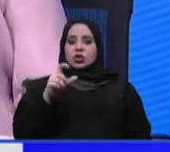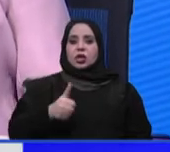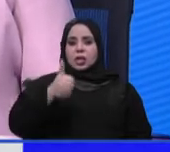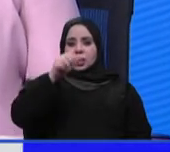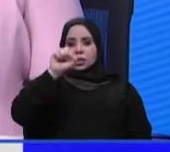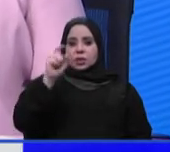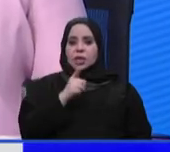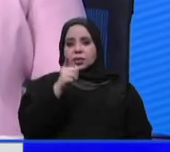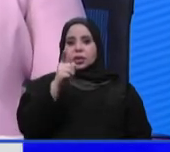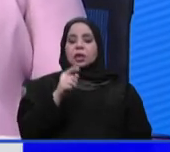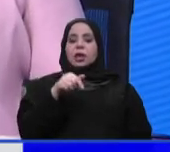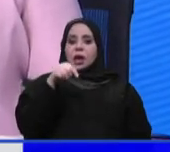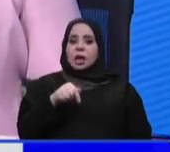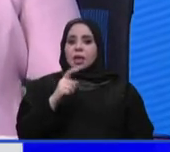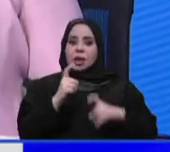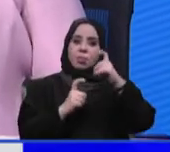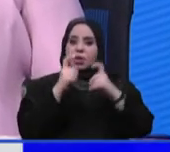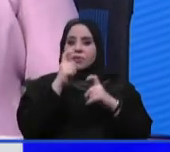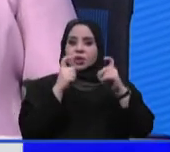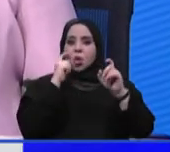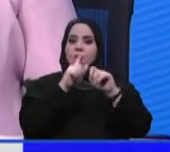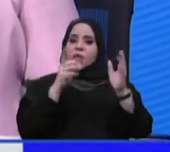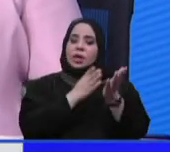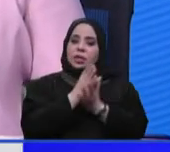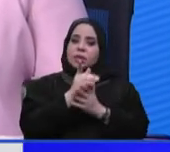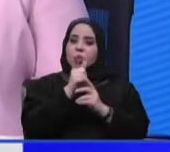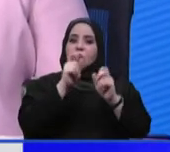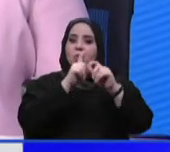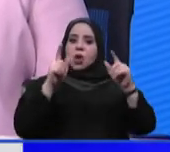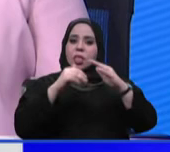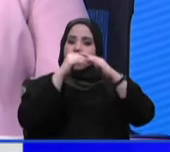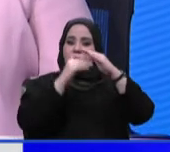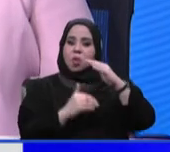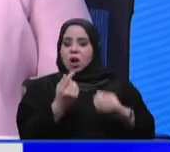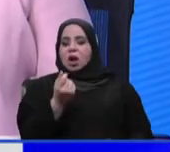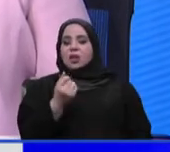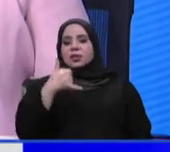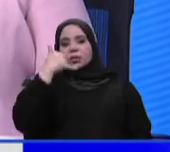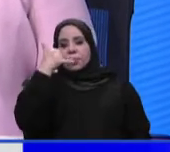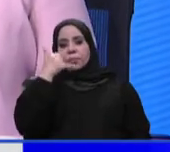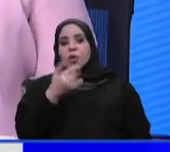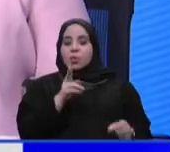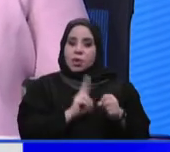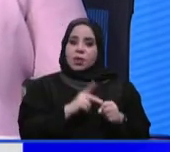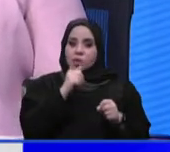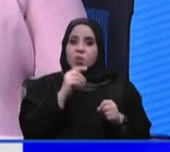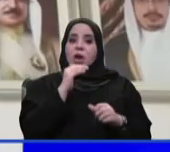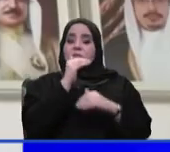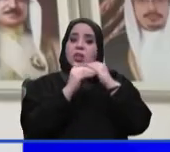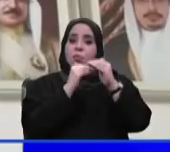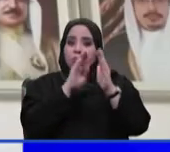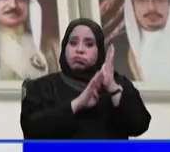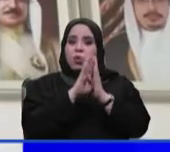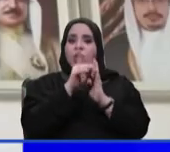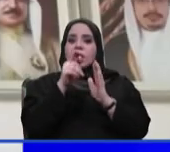ناصر بن محمد أن المنافسة التي يشهدها القطاع أدت إلى انخفاض أسعار خدمات الاتصالات، مشيرا إلى أن النمو